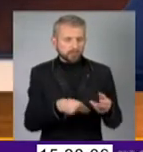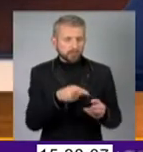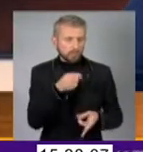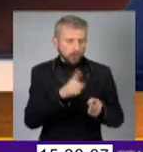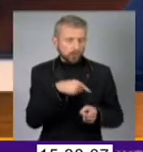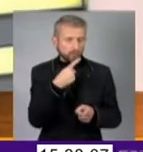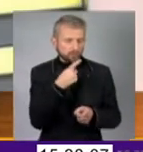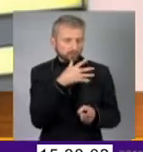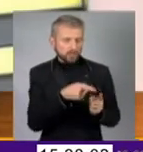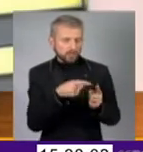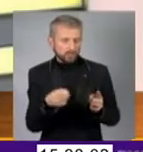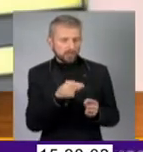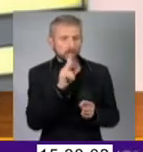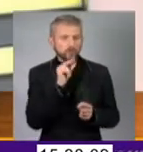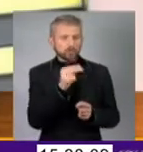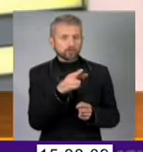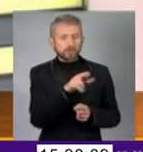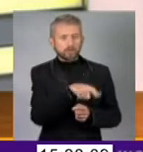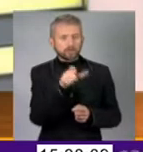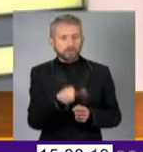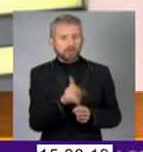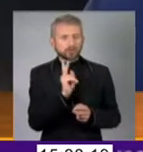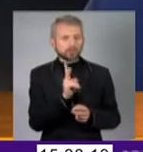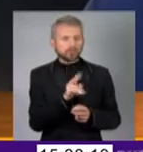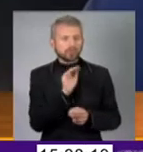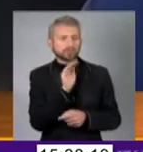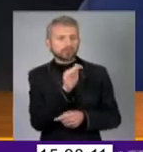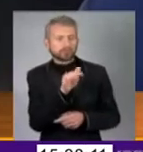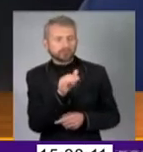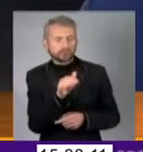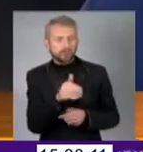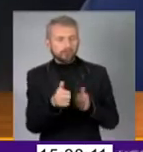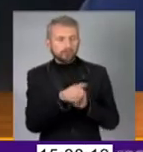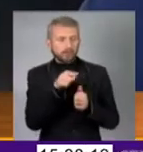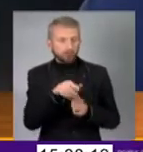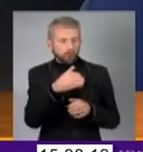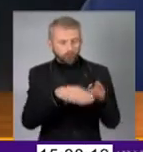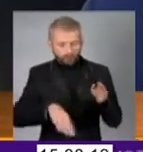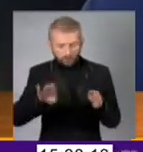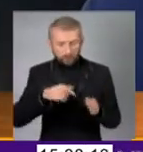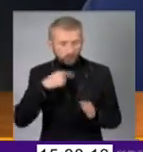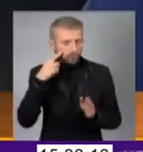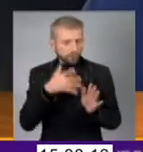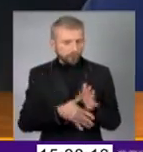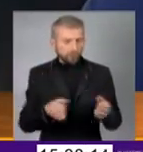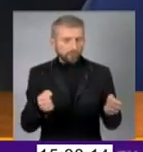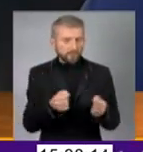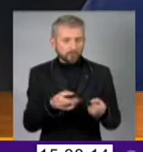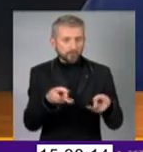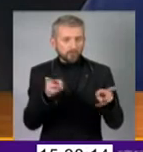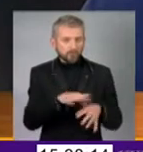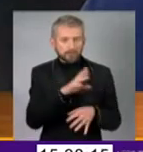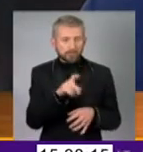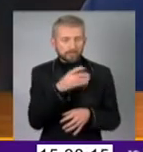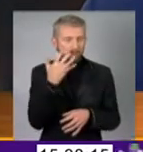І вони ці терміни озвучують для людей, які підходять до мешканців, от буквально біля цього котлована, тому що ж ми розуміємо, взимку залишитися без